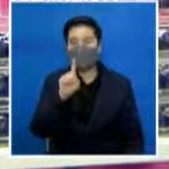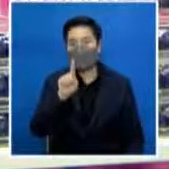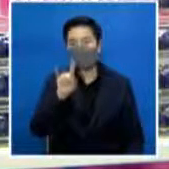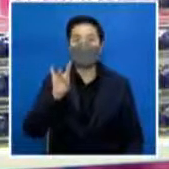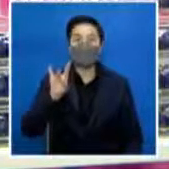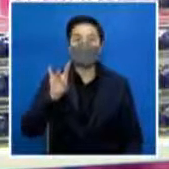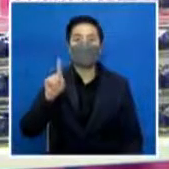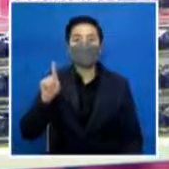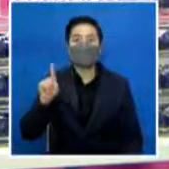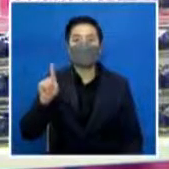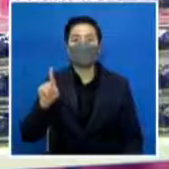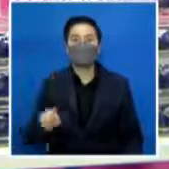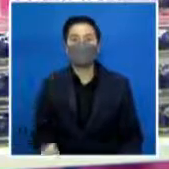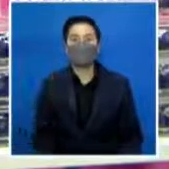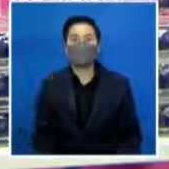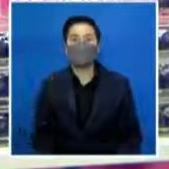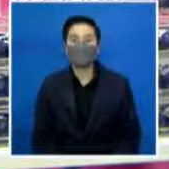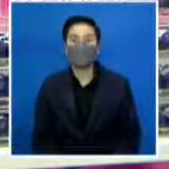2996181